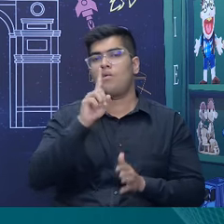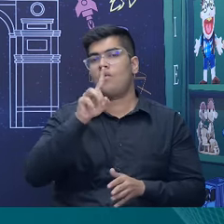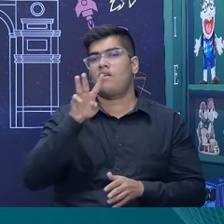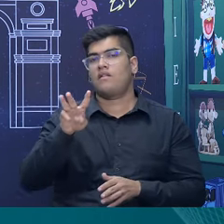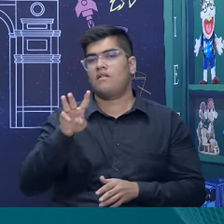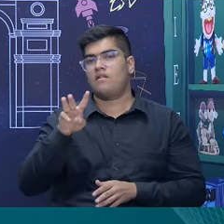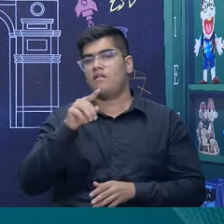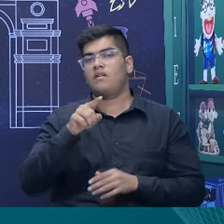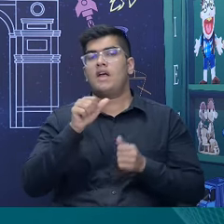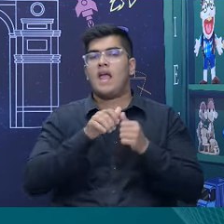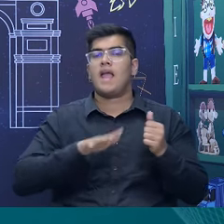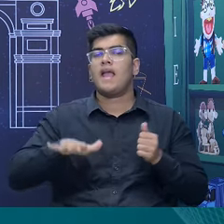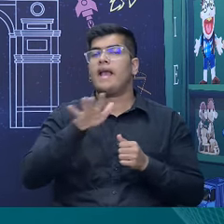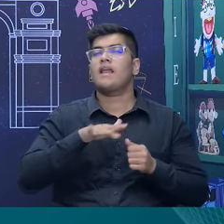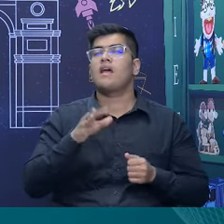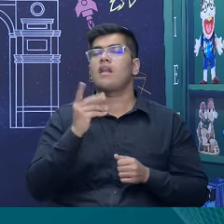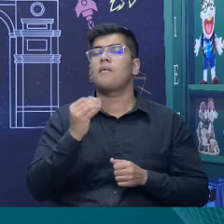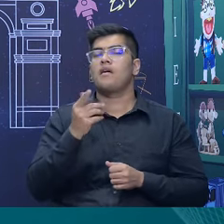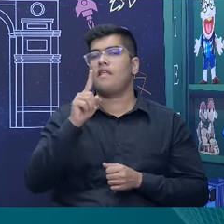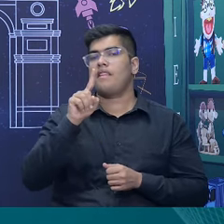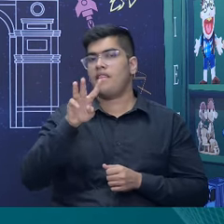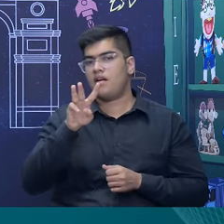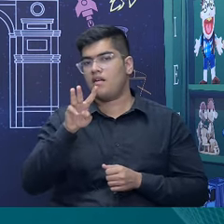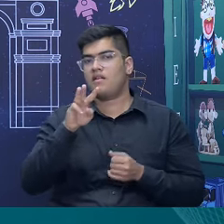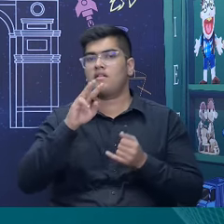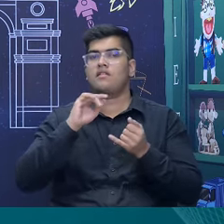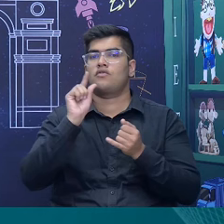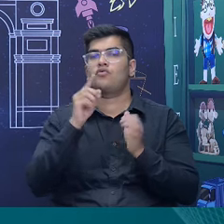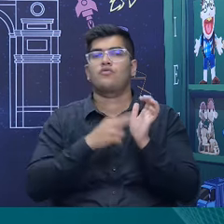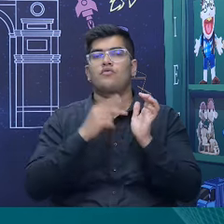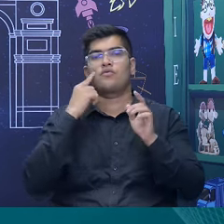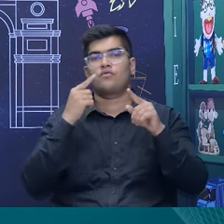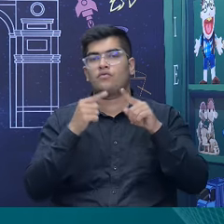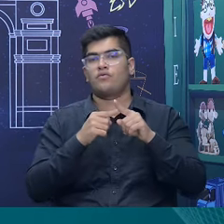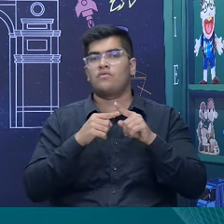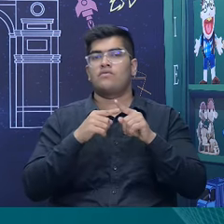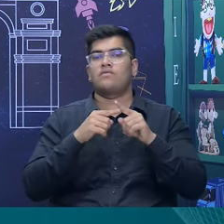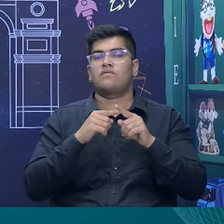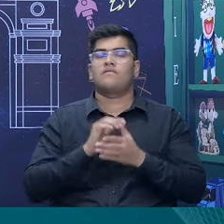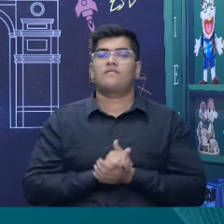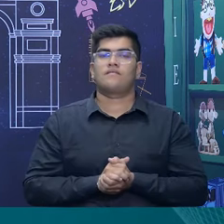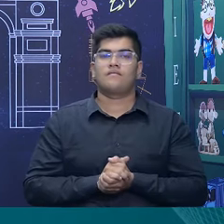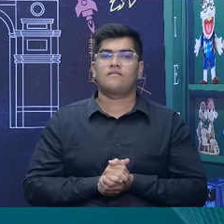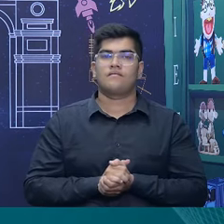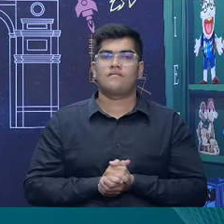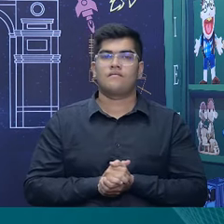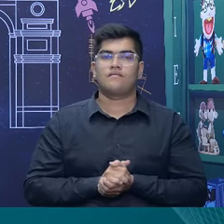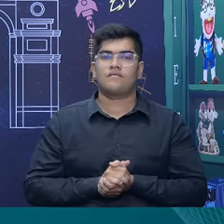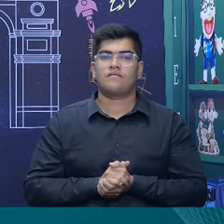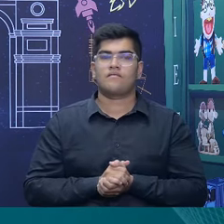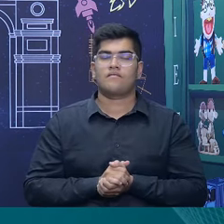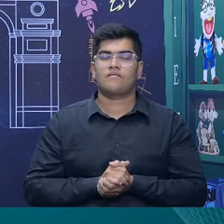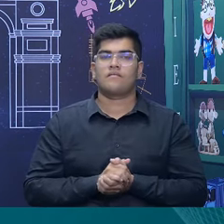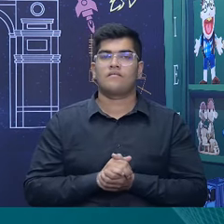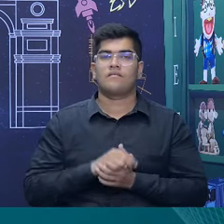हैं हम इस रेक्टेंगल का एरिया क्या है 13 यूनिट स्क्वायर हम है ना